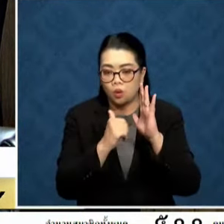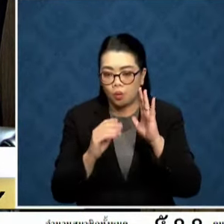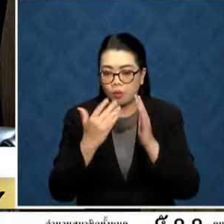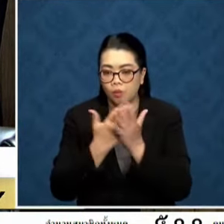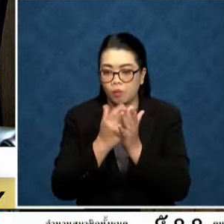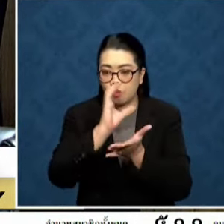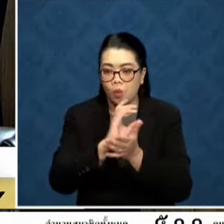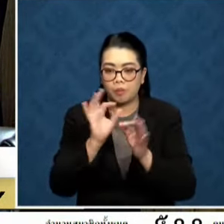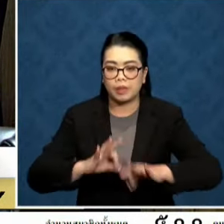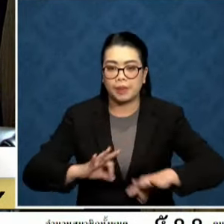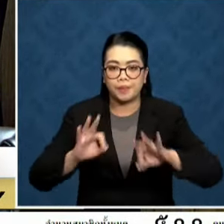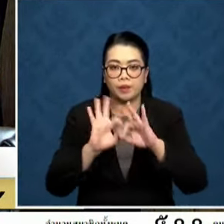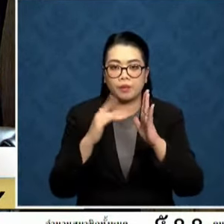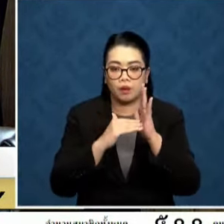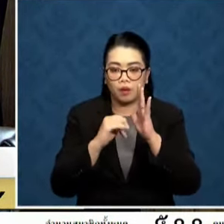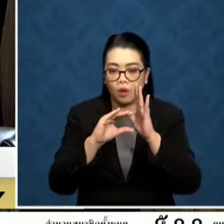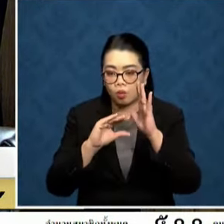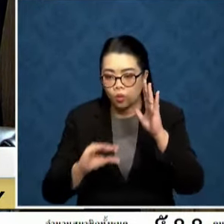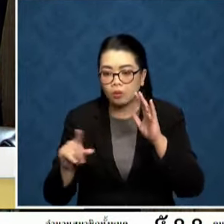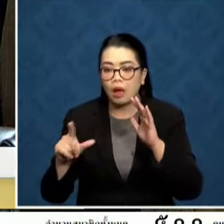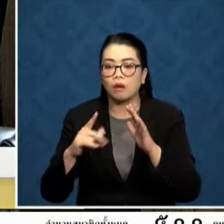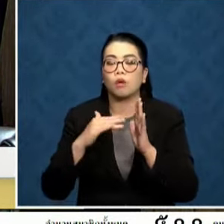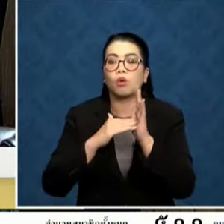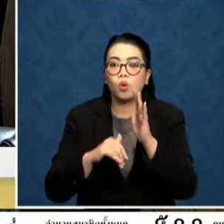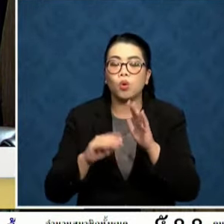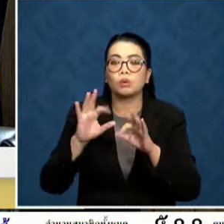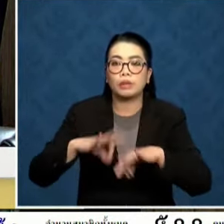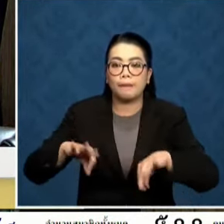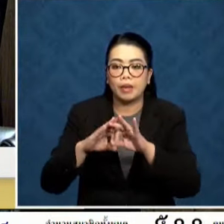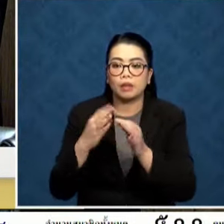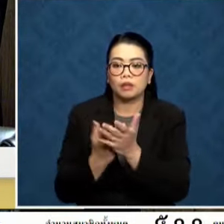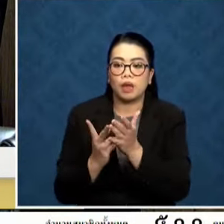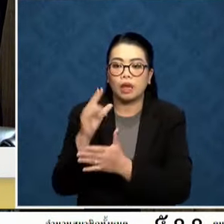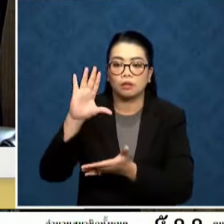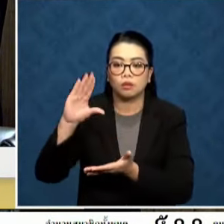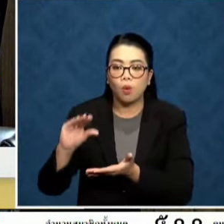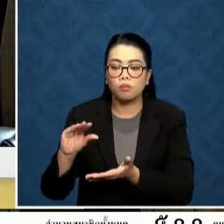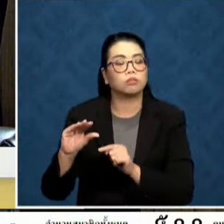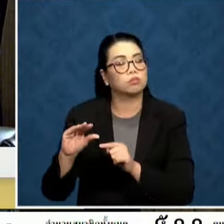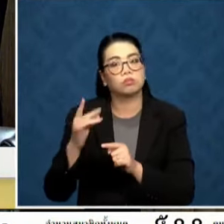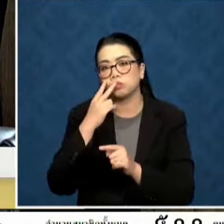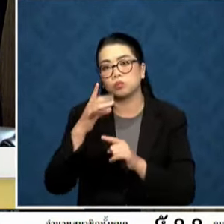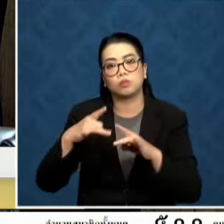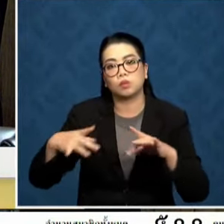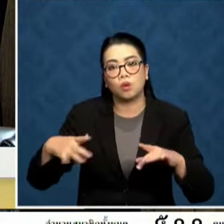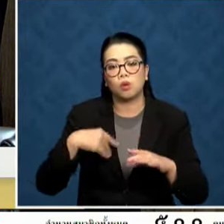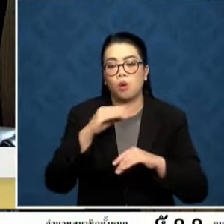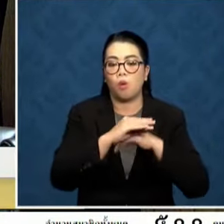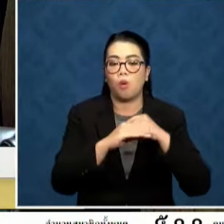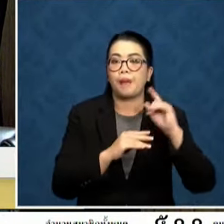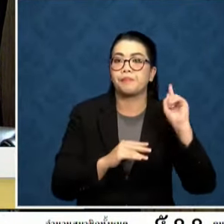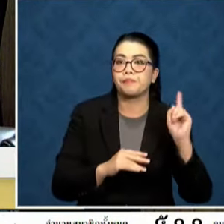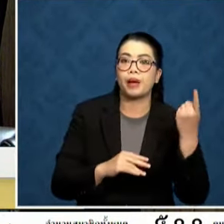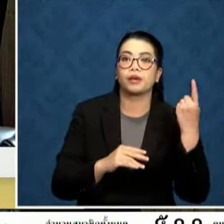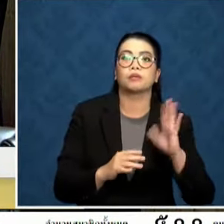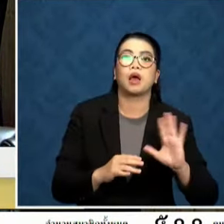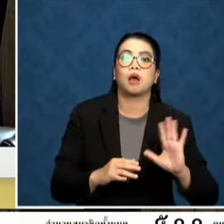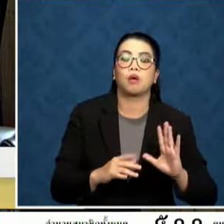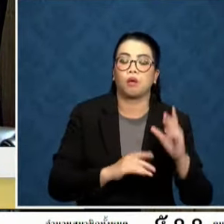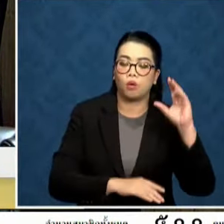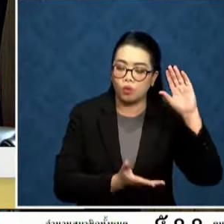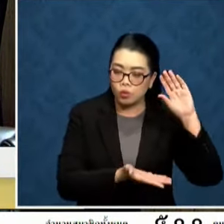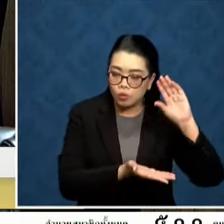งบที่ไม่จำเป็นแต่ท่านกลับไปตัดลดงบที่จำเป็นนะคะแล้วแทนที่จะตั้งโครงการใหม่ค่ะเอาใส่